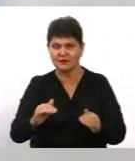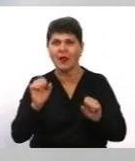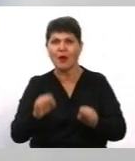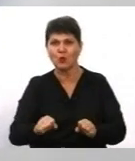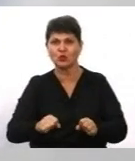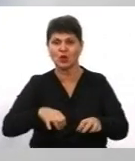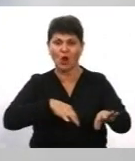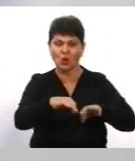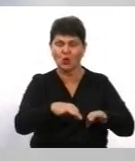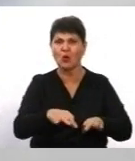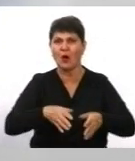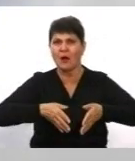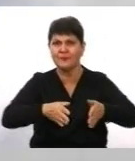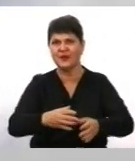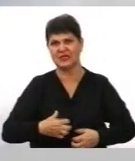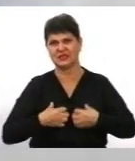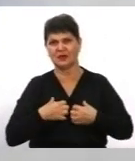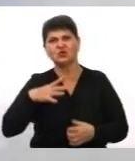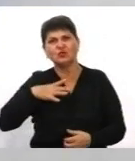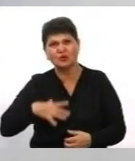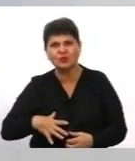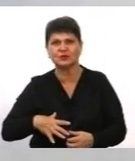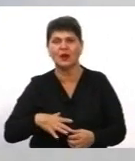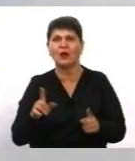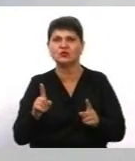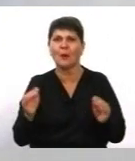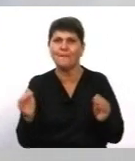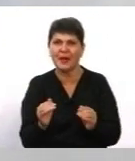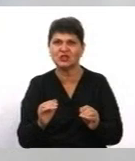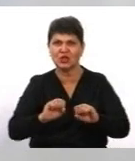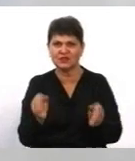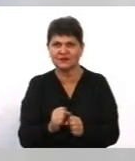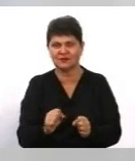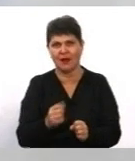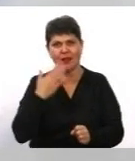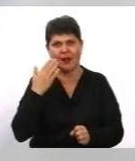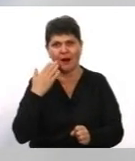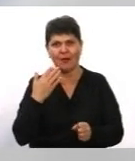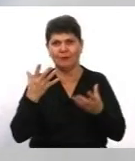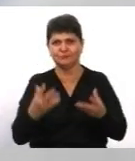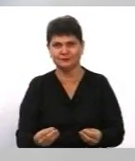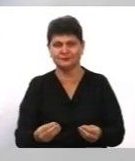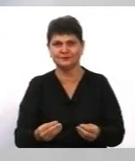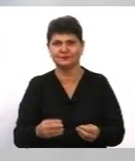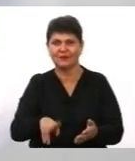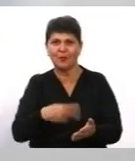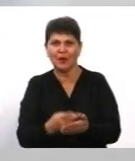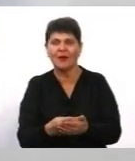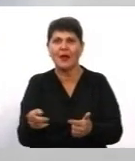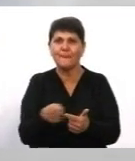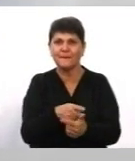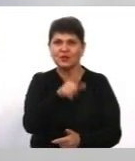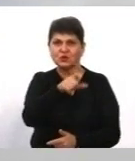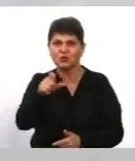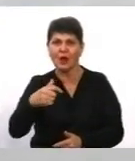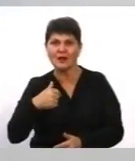але страшно, тому доводиться миритися. Чим менша швидкість, тим м'якша посадка. А якщо чесно, то їдучи між людьми, я більше хвилююся за них,